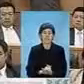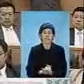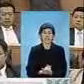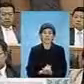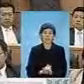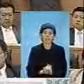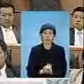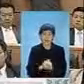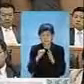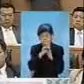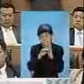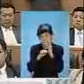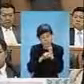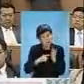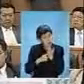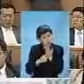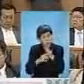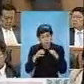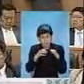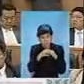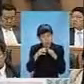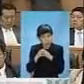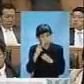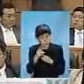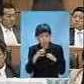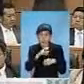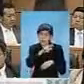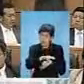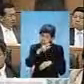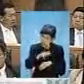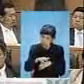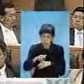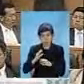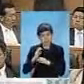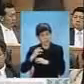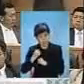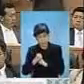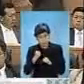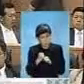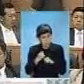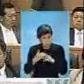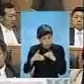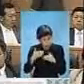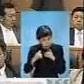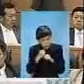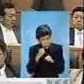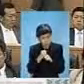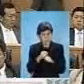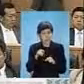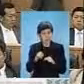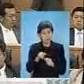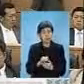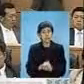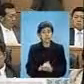คดีความที่มีการยื่นร้องยุบ2พรรคใหญ่ทั้งไทยรักไทยและประชาธิปัตย์เดินหน้ามาอยู่ในระหว่างเวลานั้น